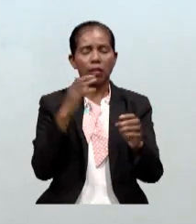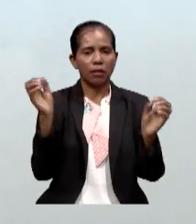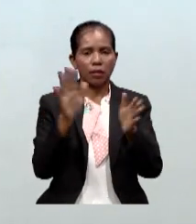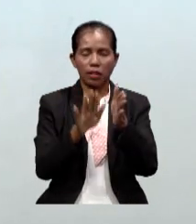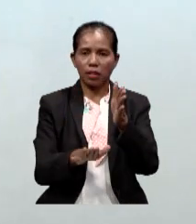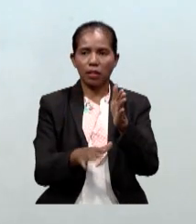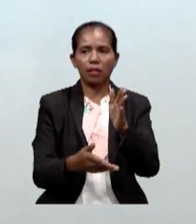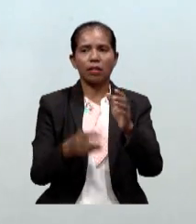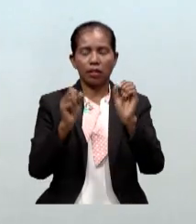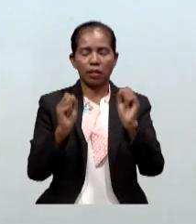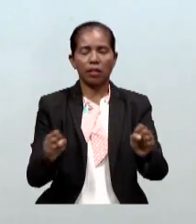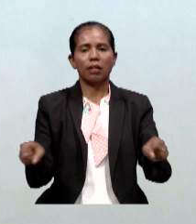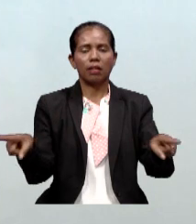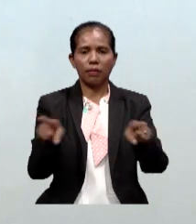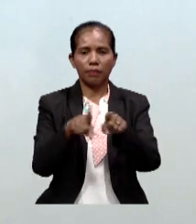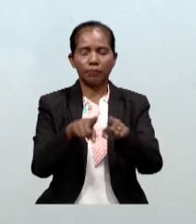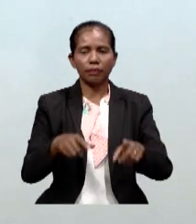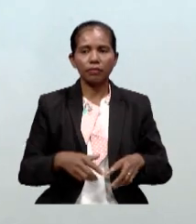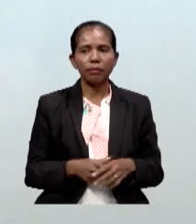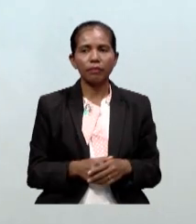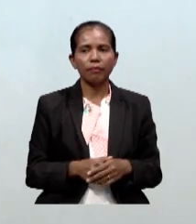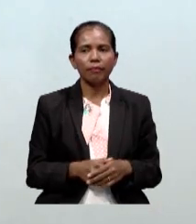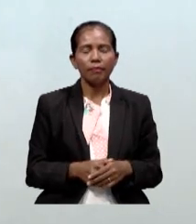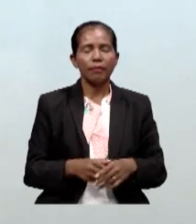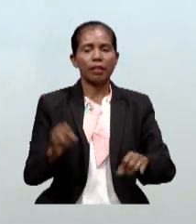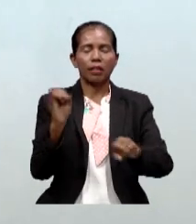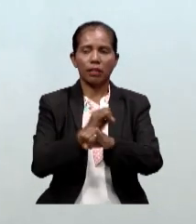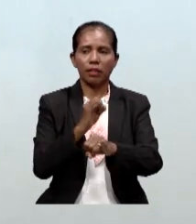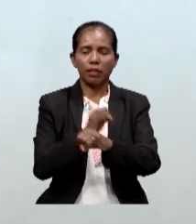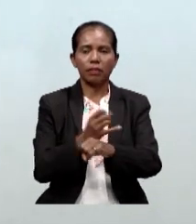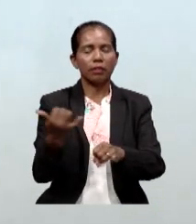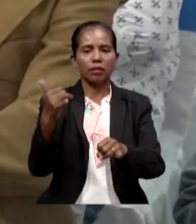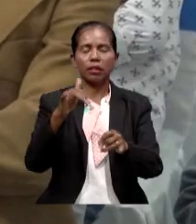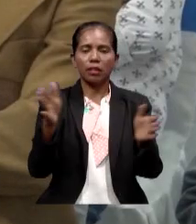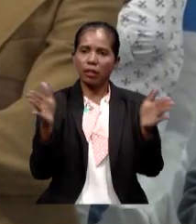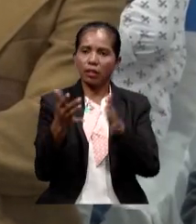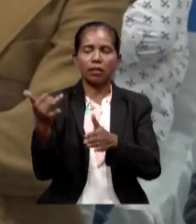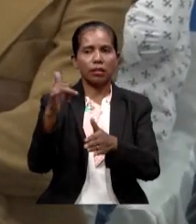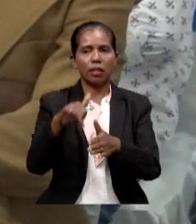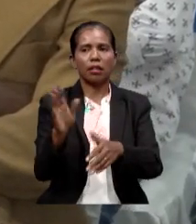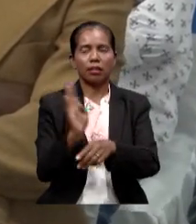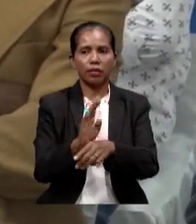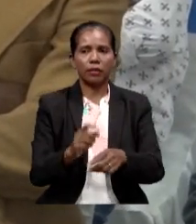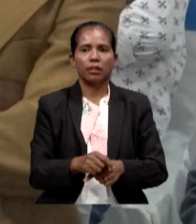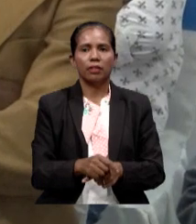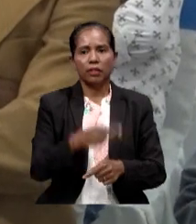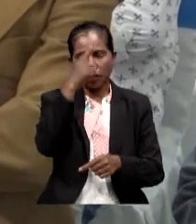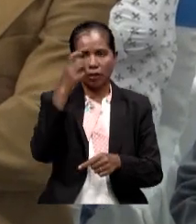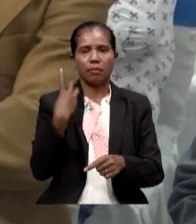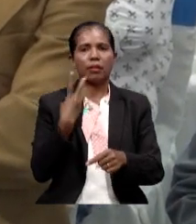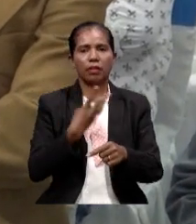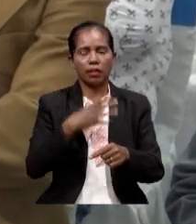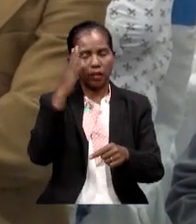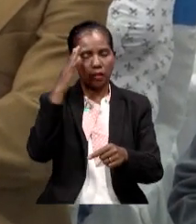reba allá. Tiene que comenzar. La industria casera se irá. Para tener el progreso malo. También, está teniendo muy bien,